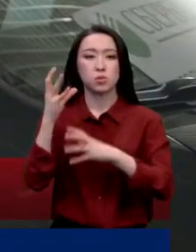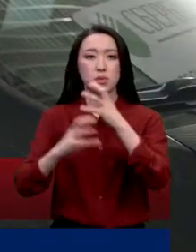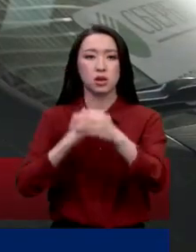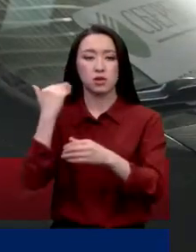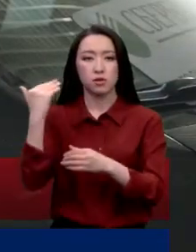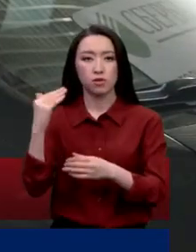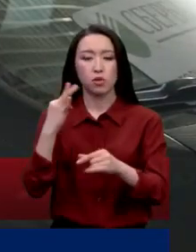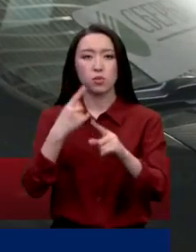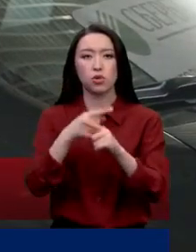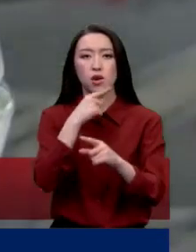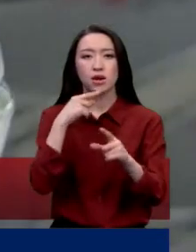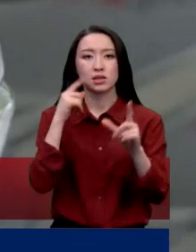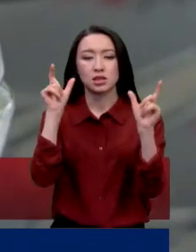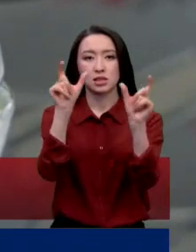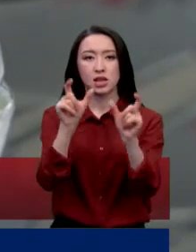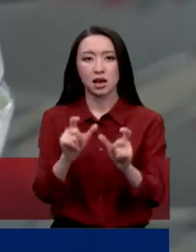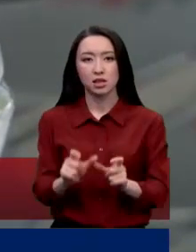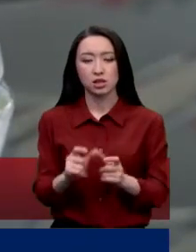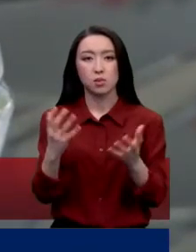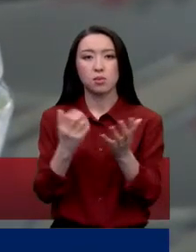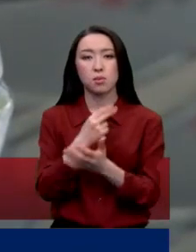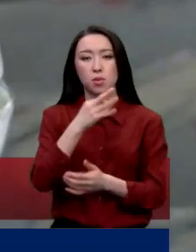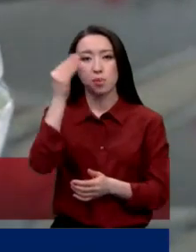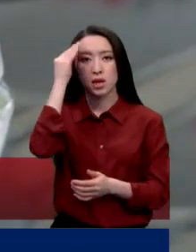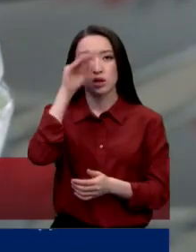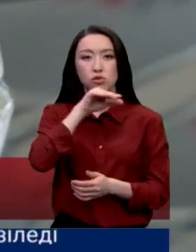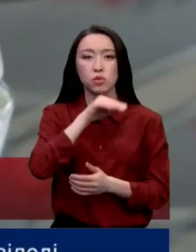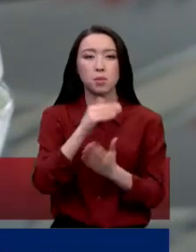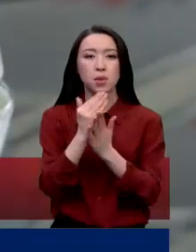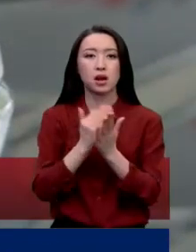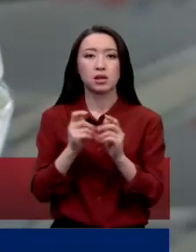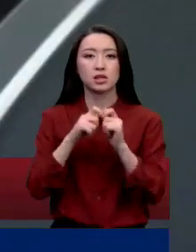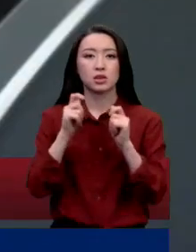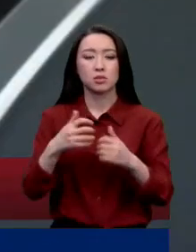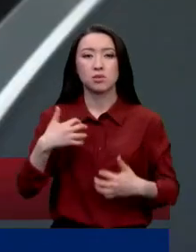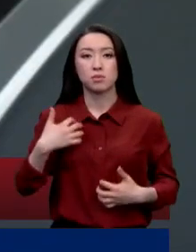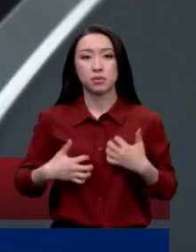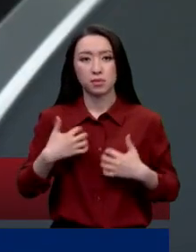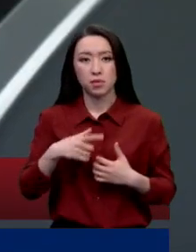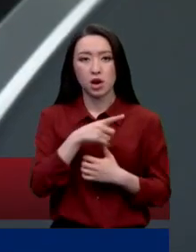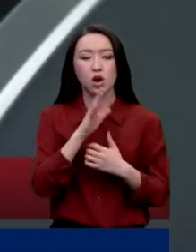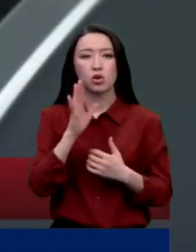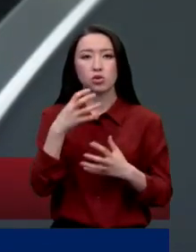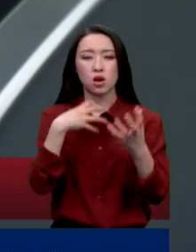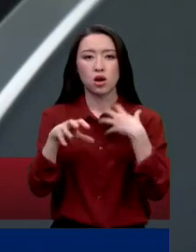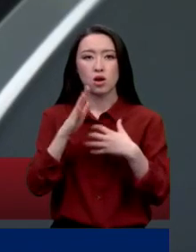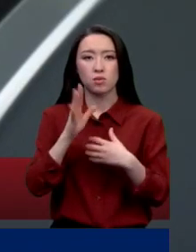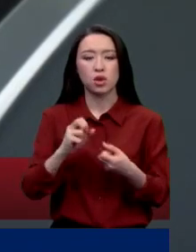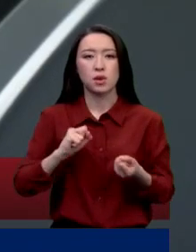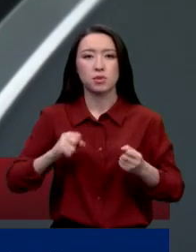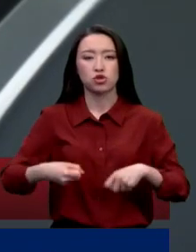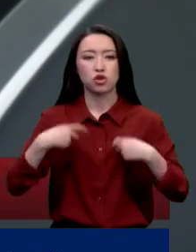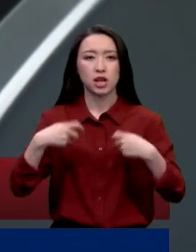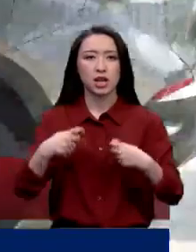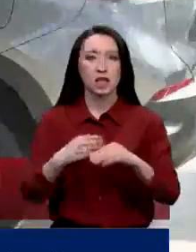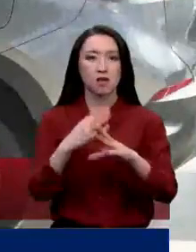санкциями против России, например. Поэтому, по мнению эксперта, программу запустили преждевременно. Она лишь подогреет и без того напряженный рынок